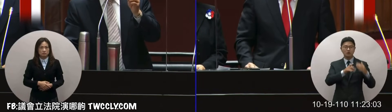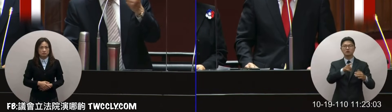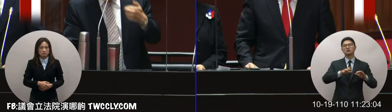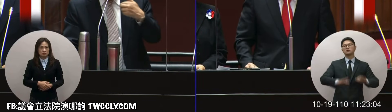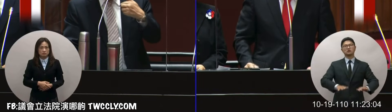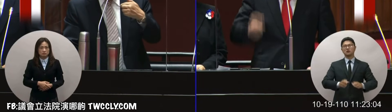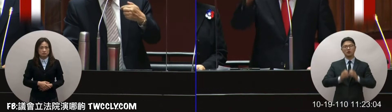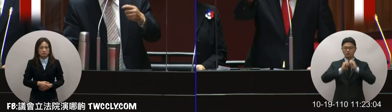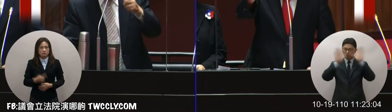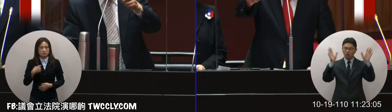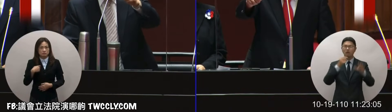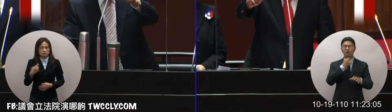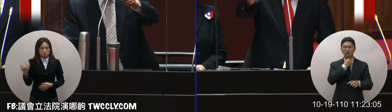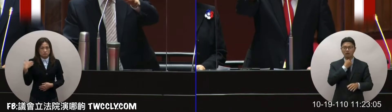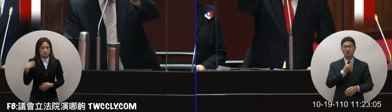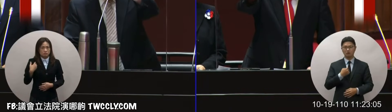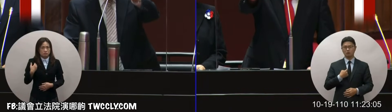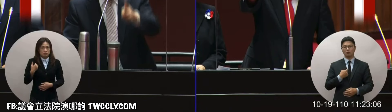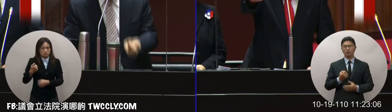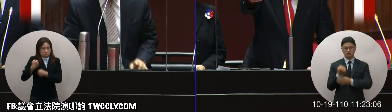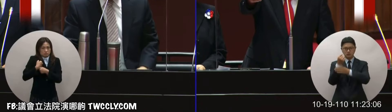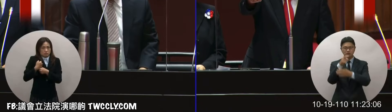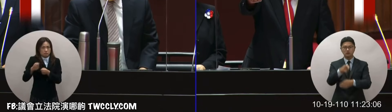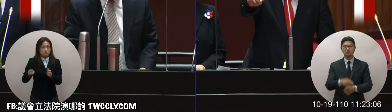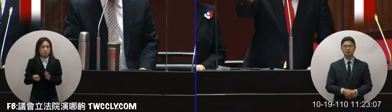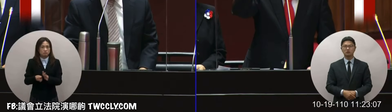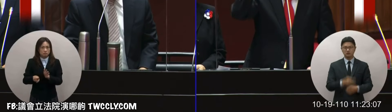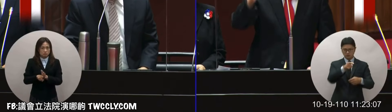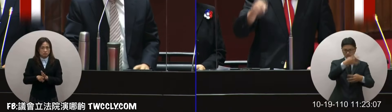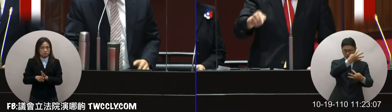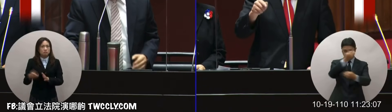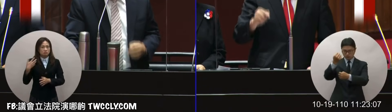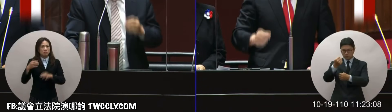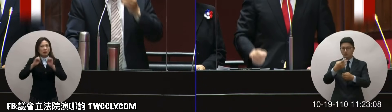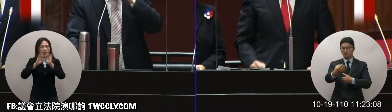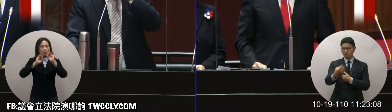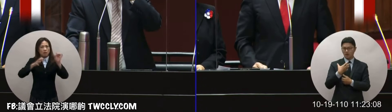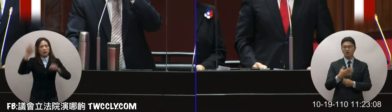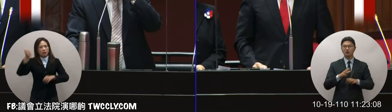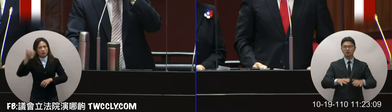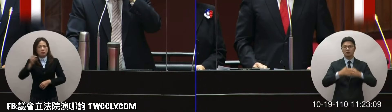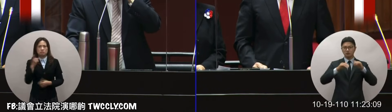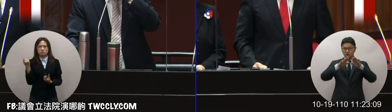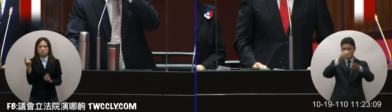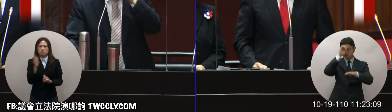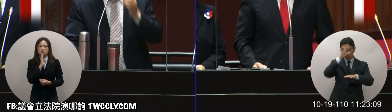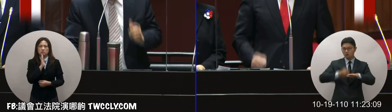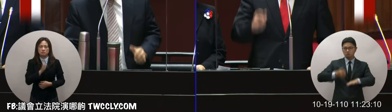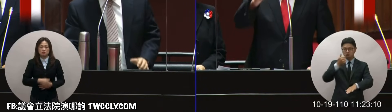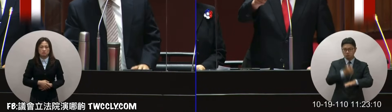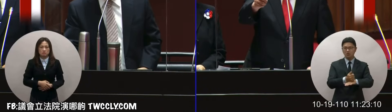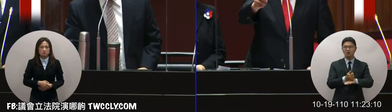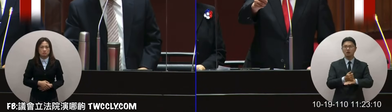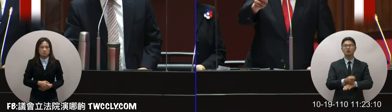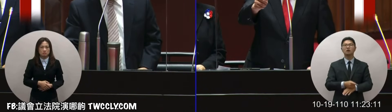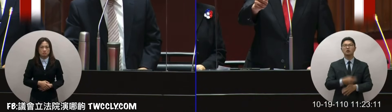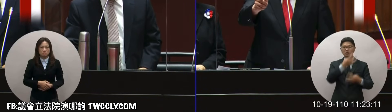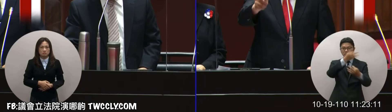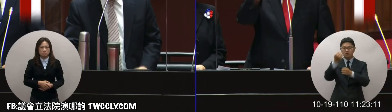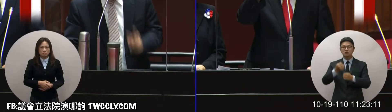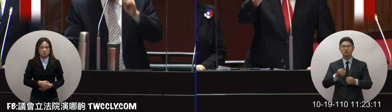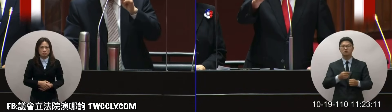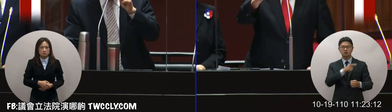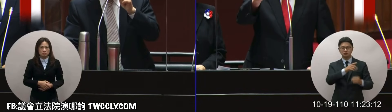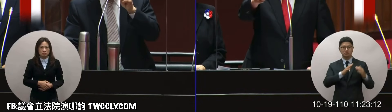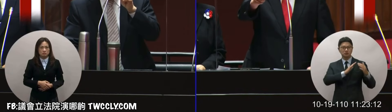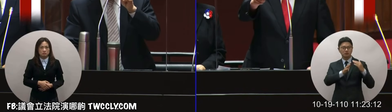要反攻大陆。 我当兵的时候， 把时间 就是整天这样喊的。 民进党现在执政，什么时候反攻大陆？